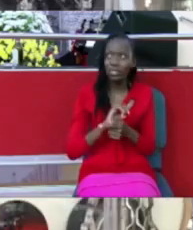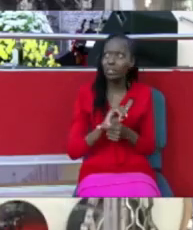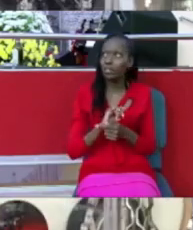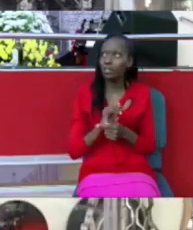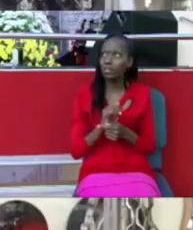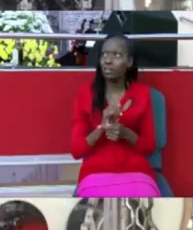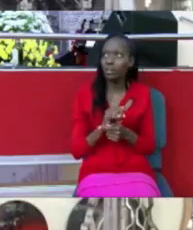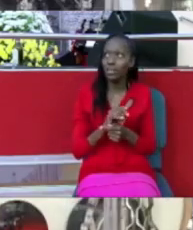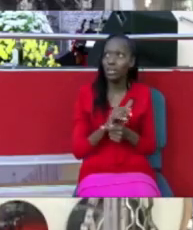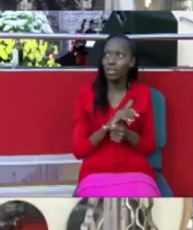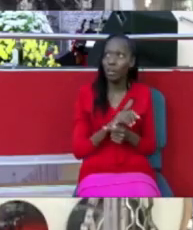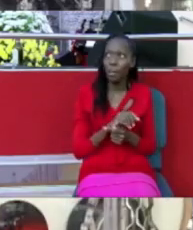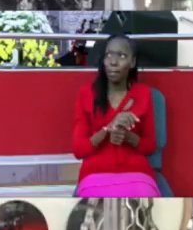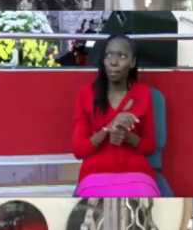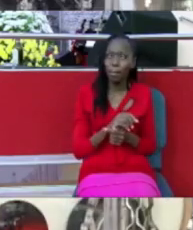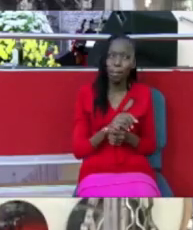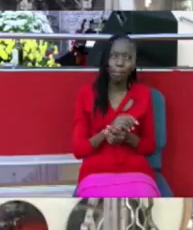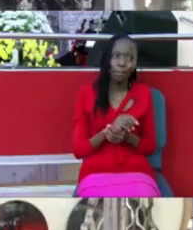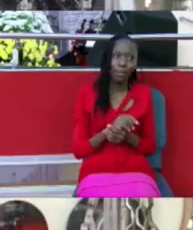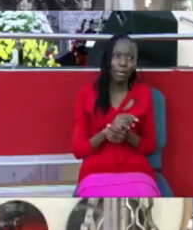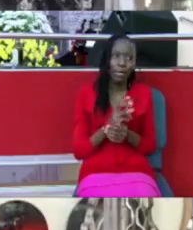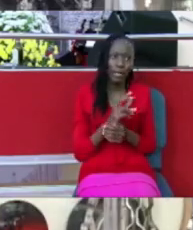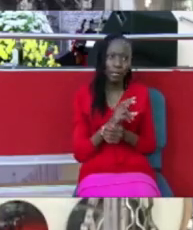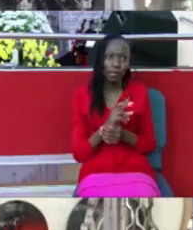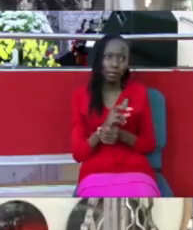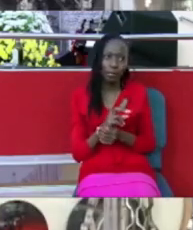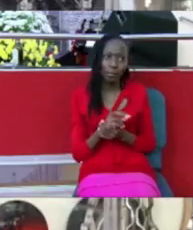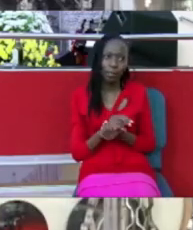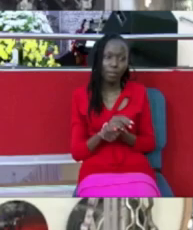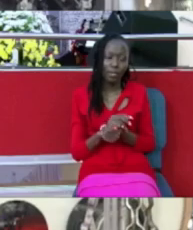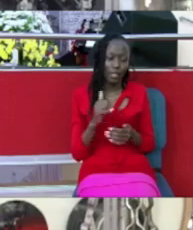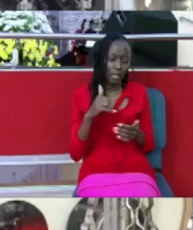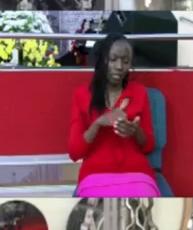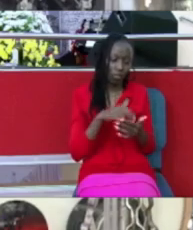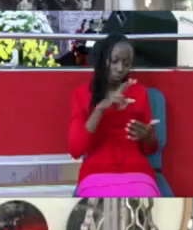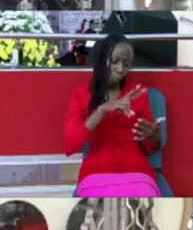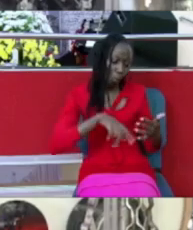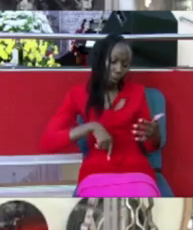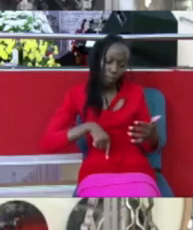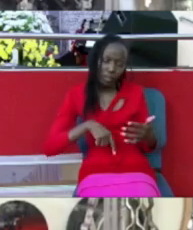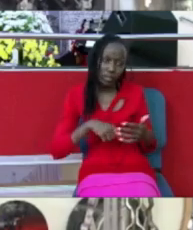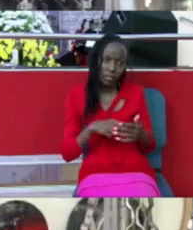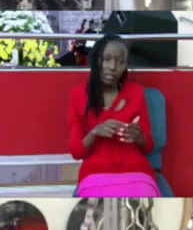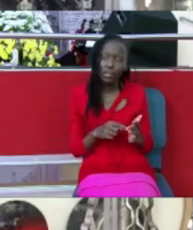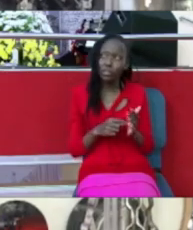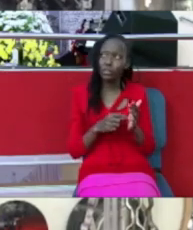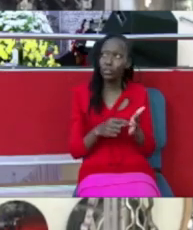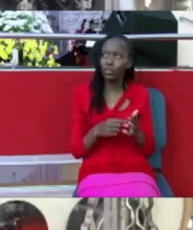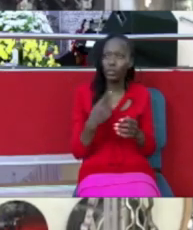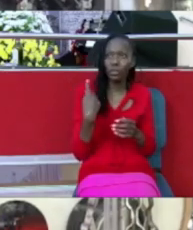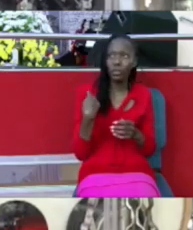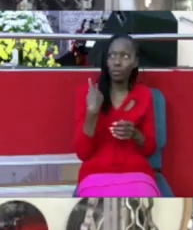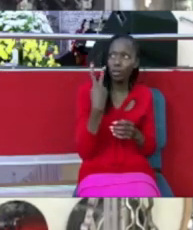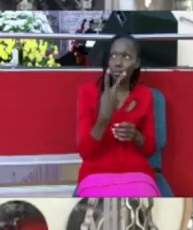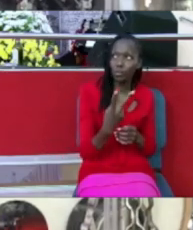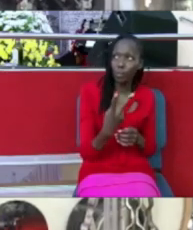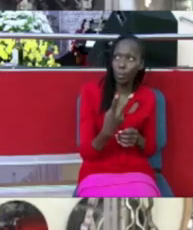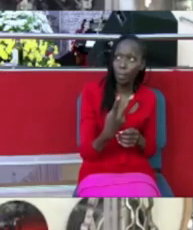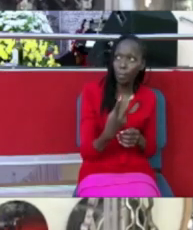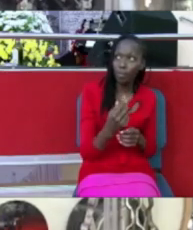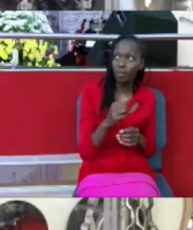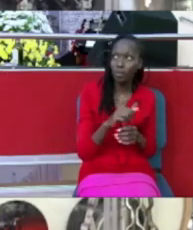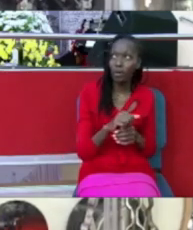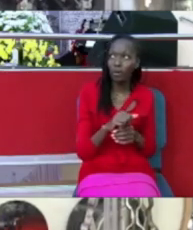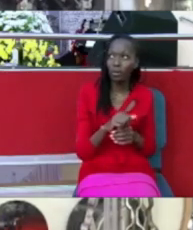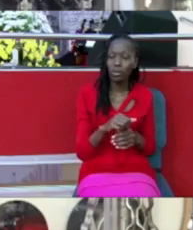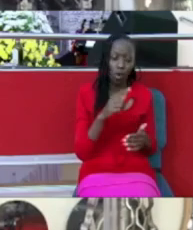And rumination is what a cow does. Sorry, ni lile la kuweza kula mara ya pili na inafanyika kwa ng'ombe. What